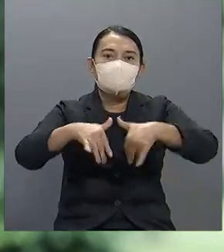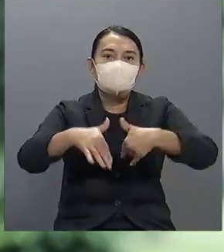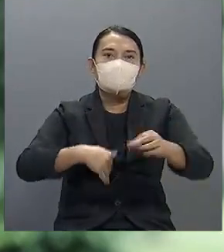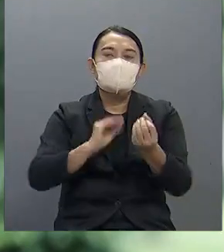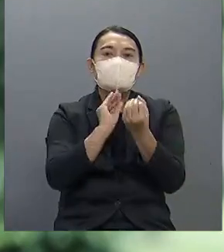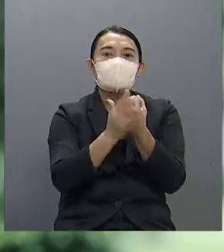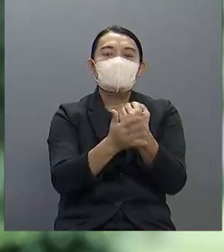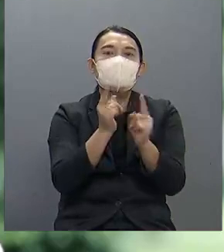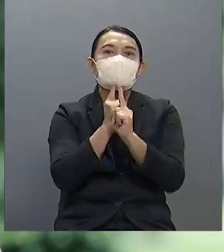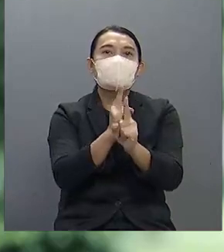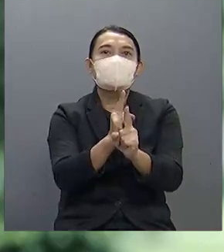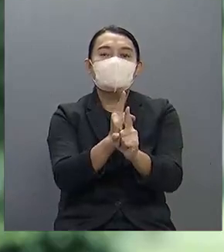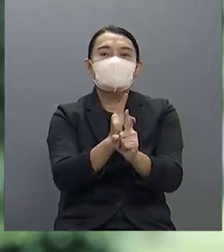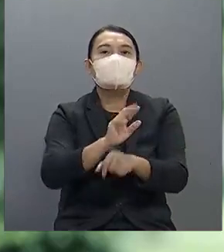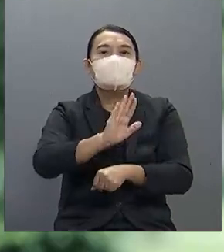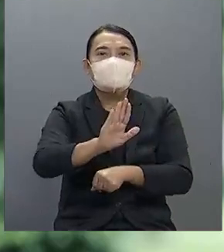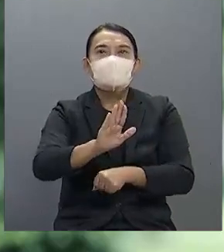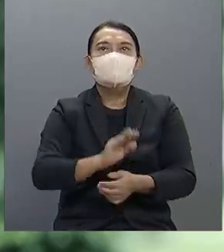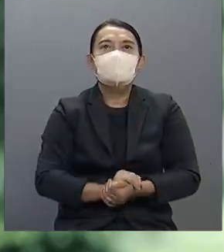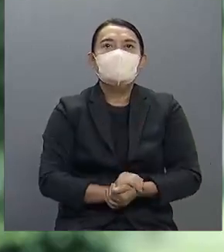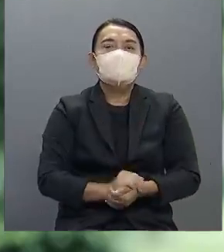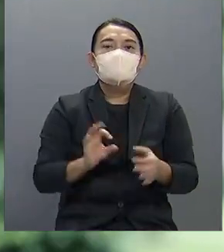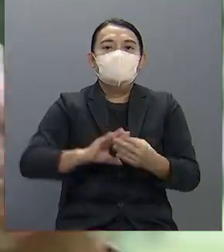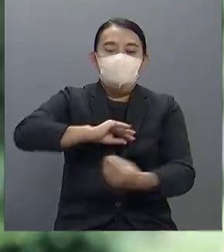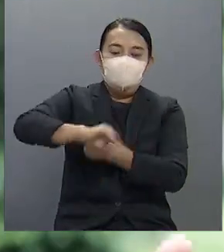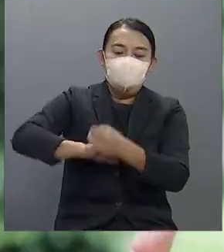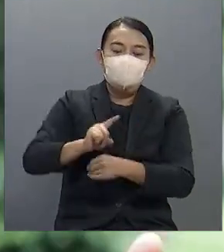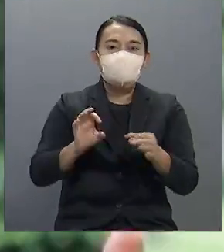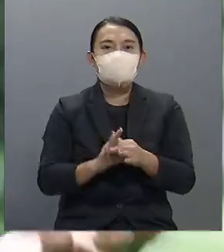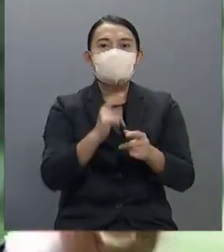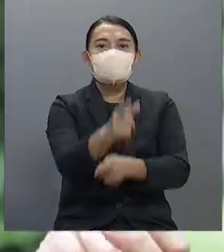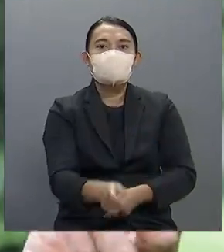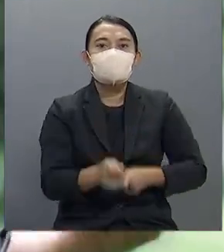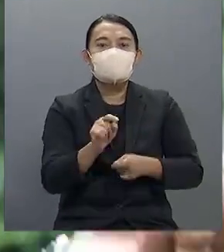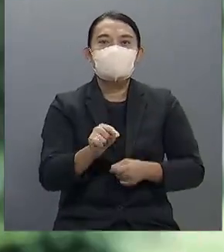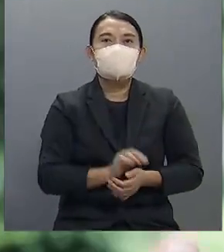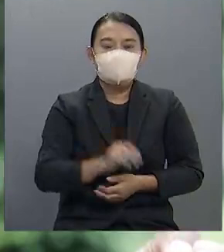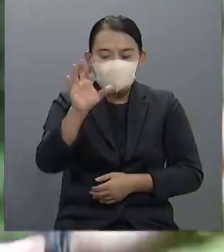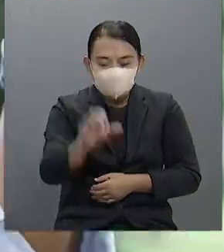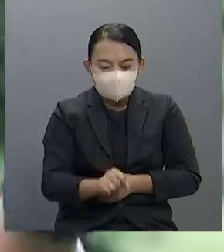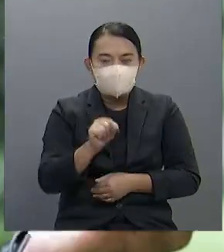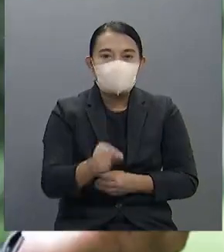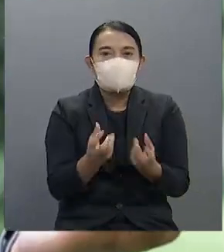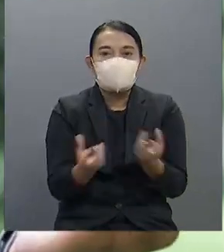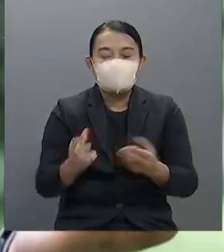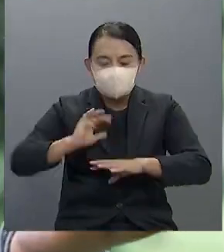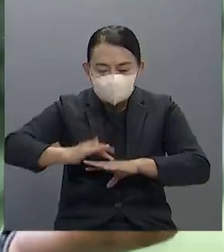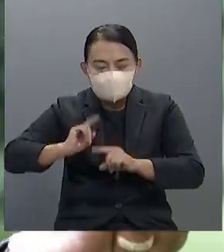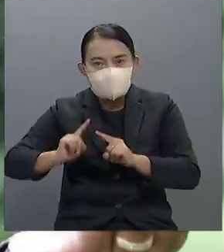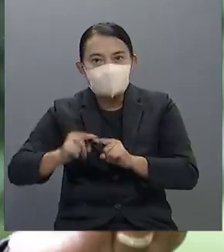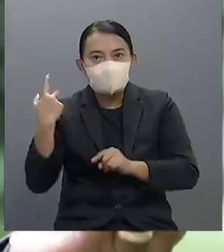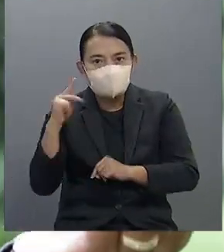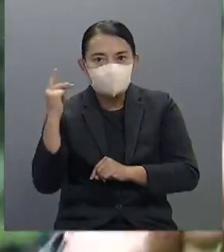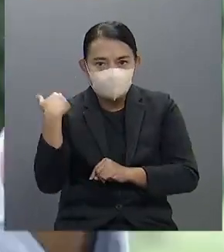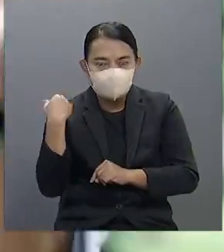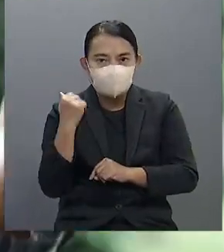างนี้ครับอันนี้ก็เป็นเรื่องของเศรษฐกิจชุมชนที่เกิดจากภาคการเกษตรคือใช้นะครับทรัพยากรอย่างคุ้มค่าผลผลิตที่ได้นะครับมีมาตร